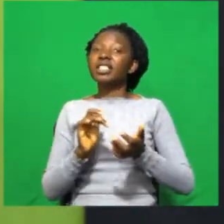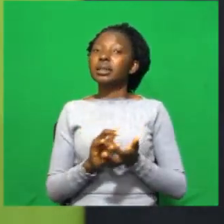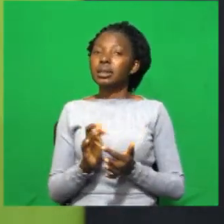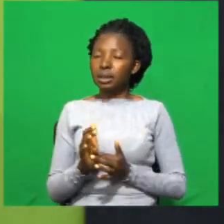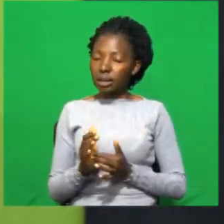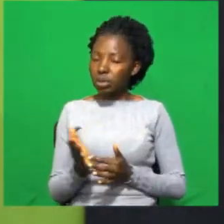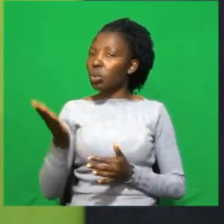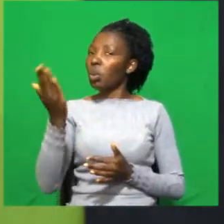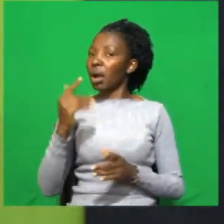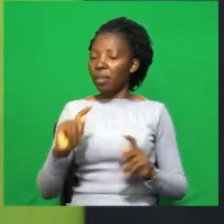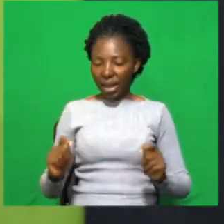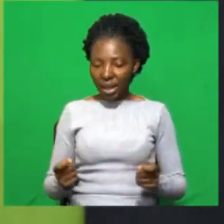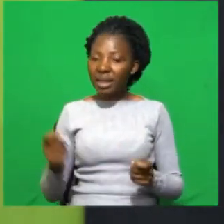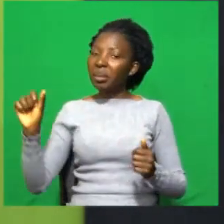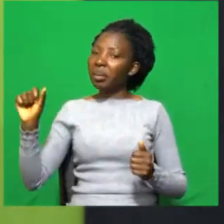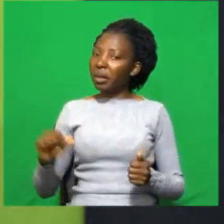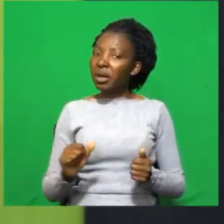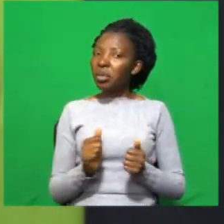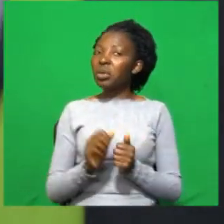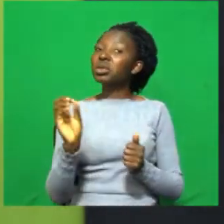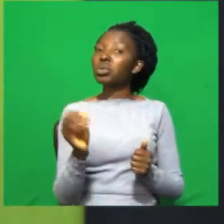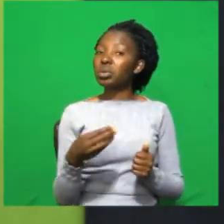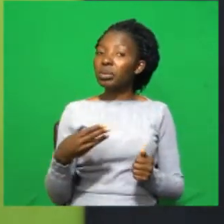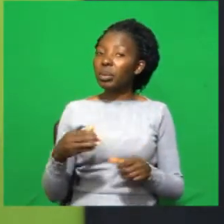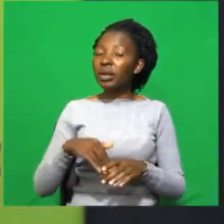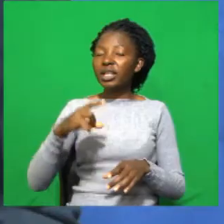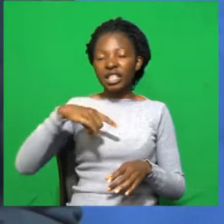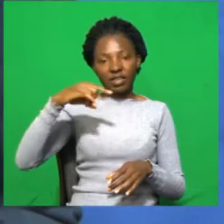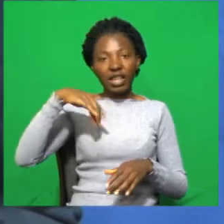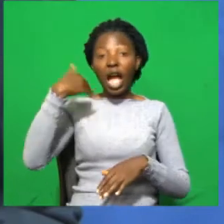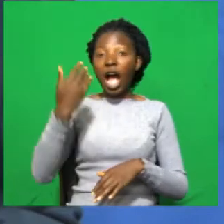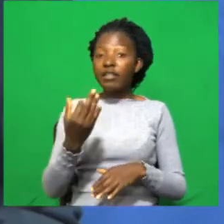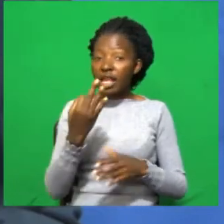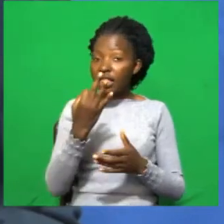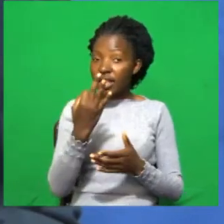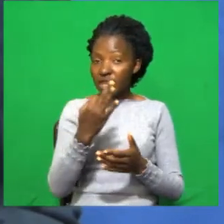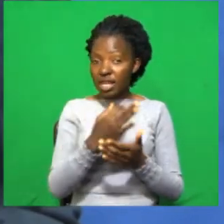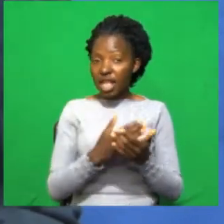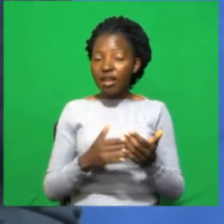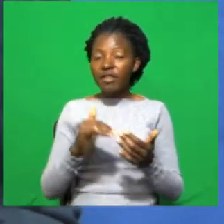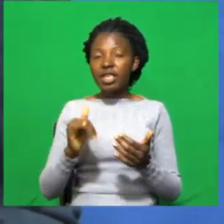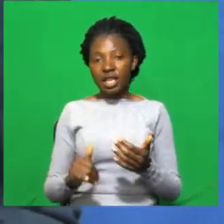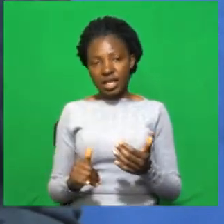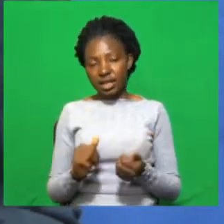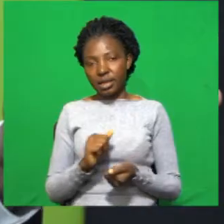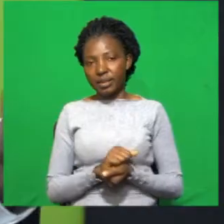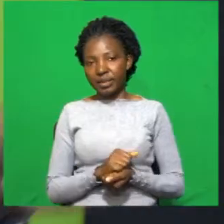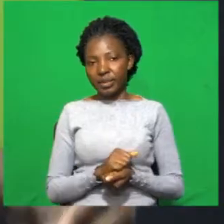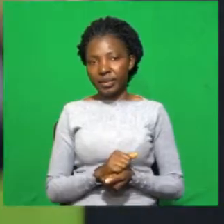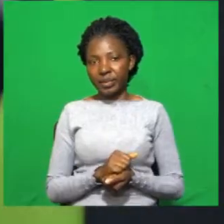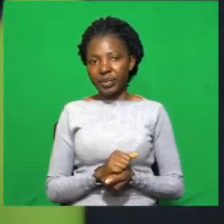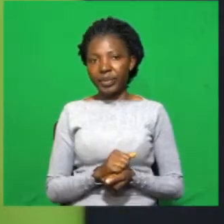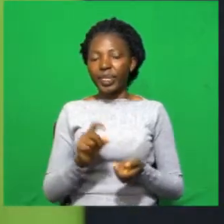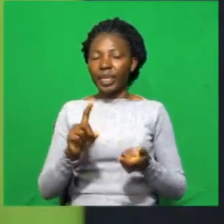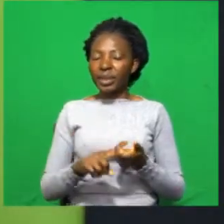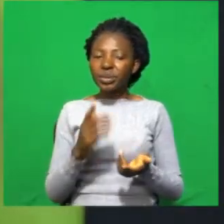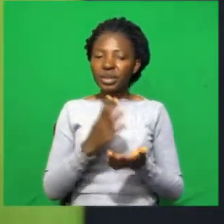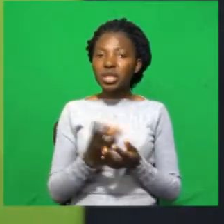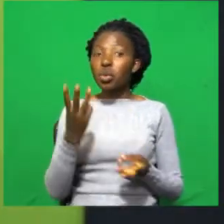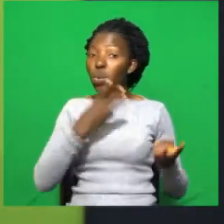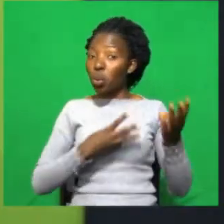achabva azodzoka futi nevatsvene vaya kubva kwatanga after 3.5 years kana kuti 42 months kubva kwatanga